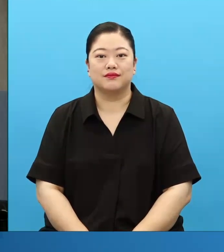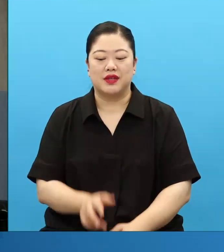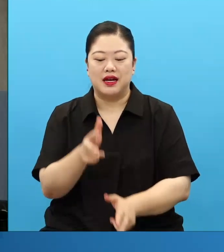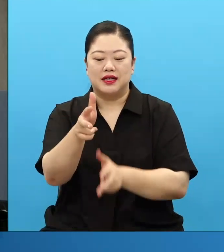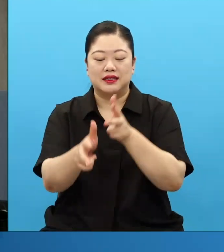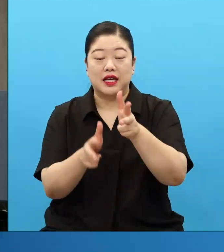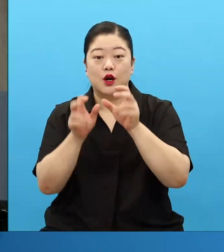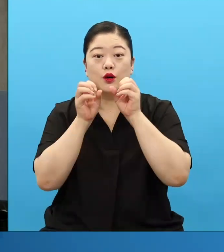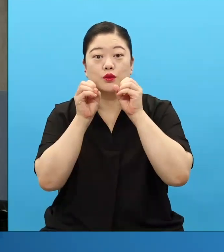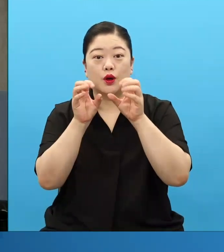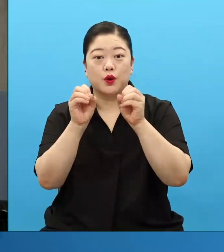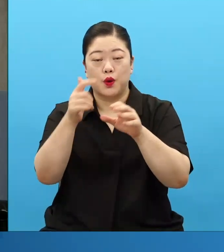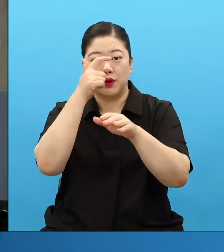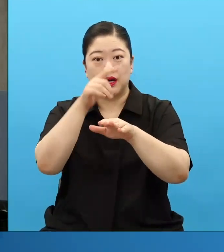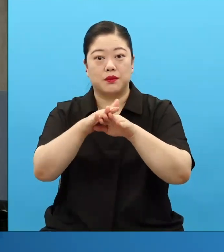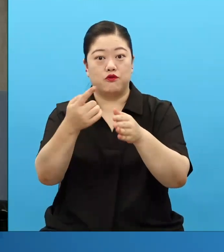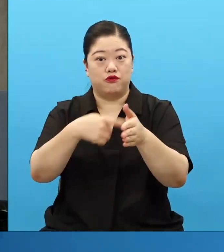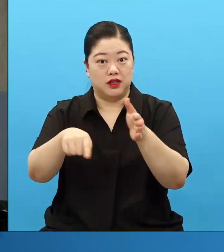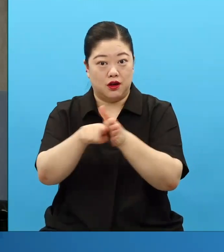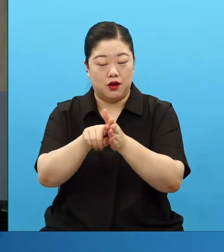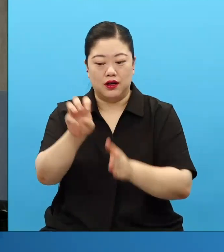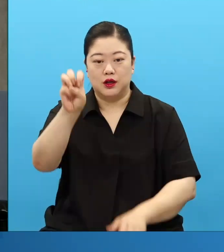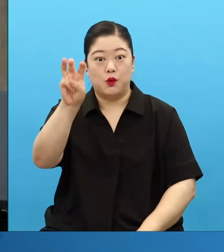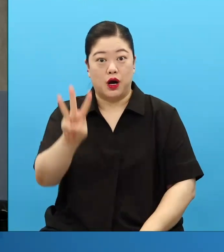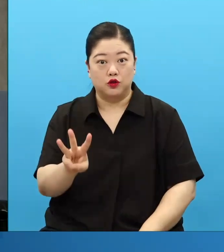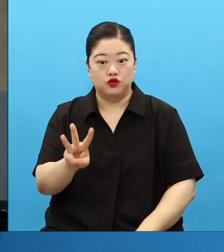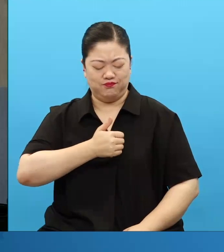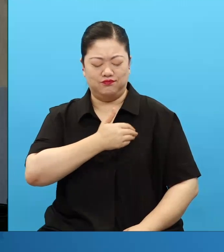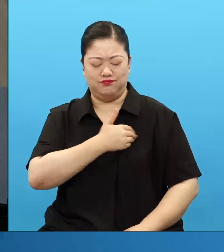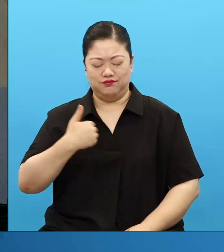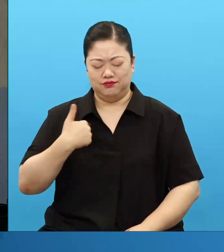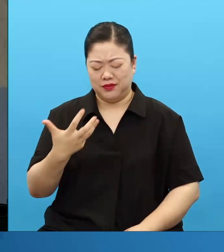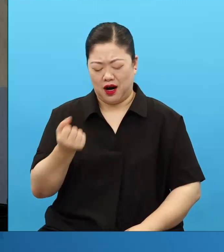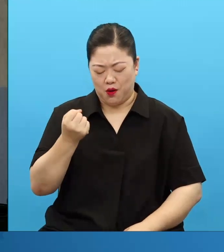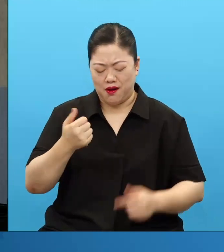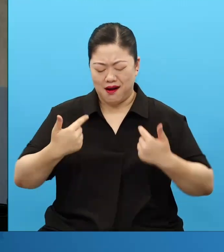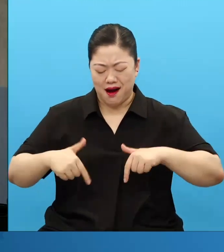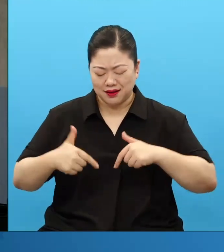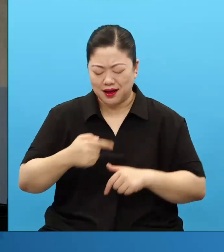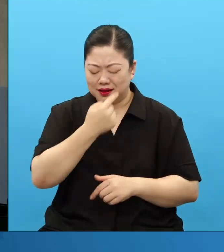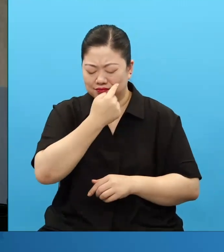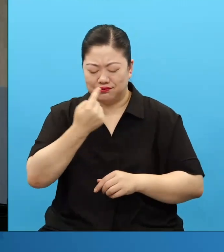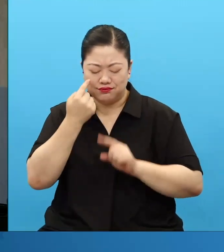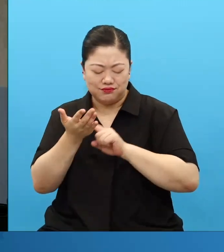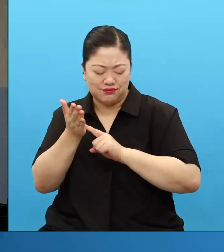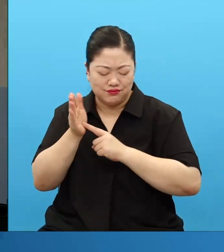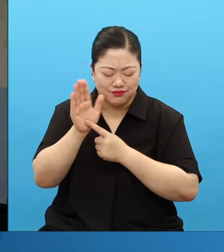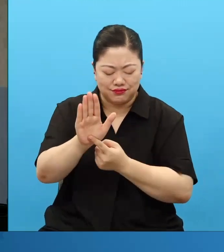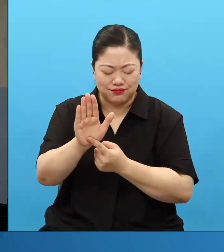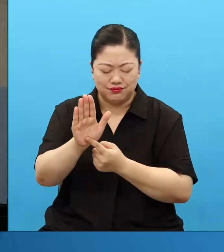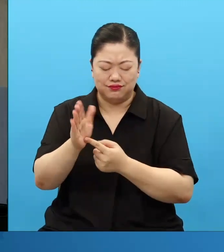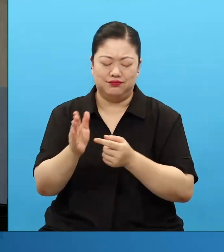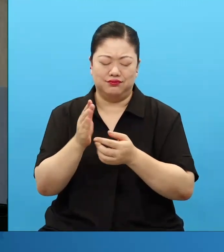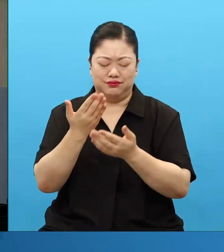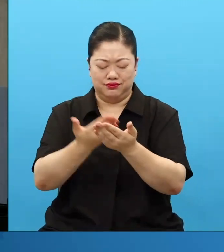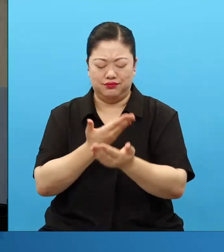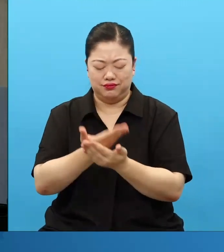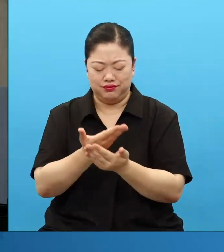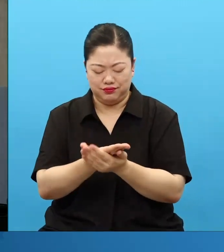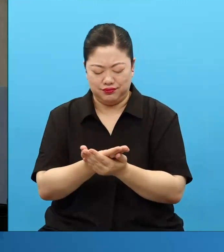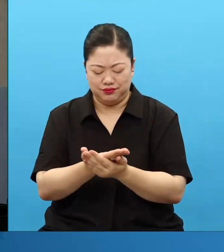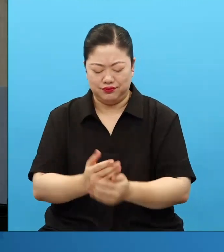산업선교 예배를 위해 강주 초등신학원에 재학 중인 송은유 렘넌트 나와서 기도해